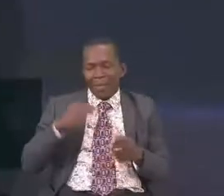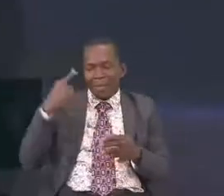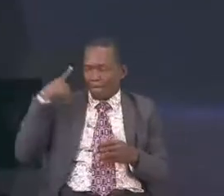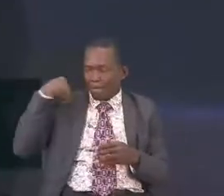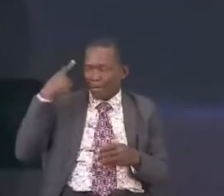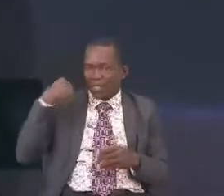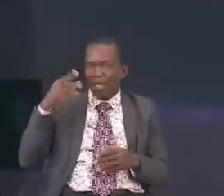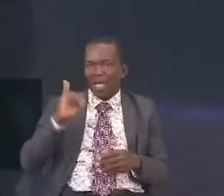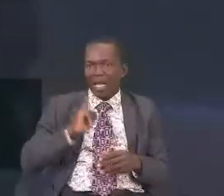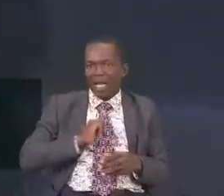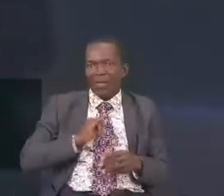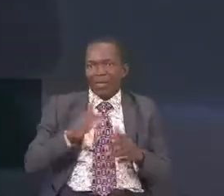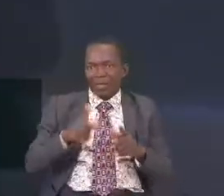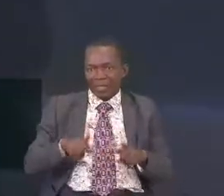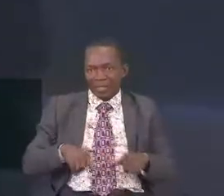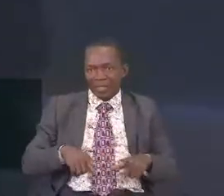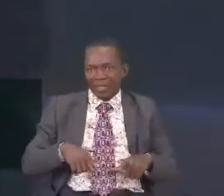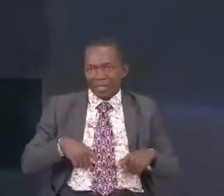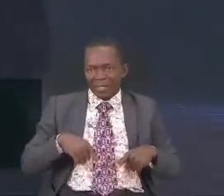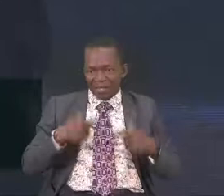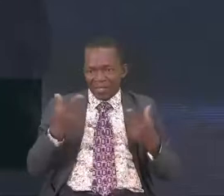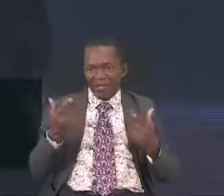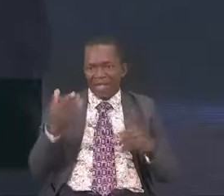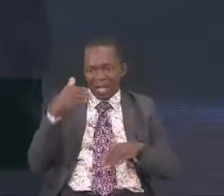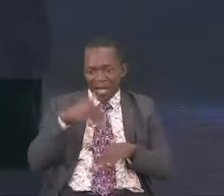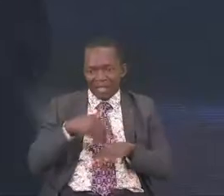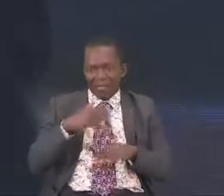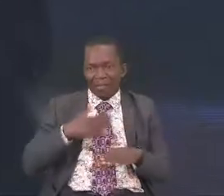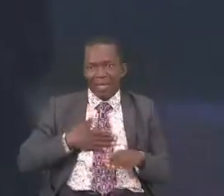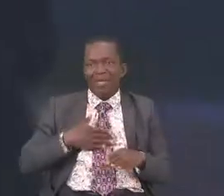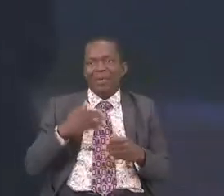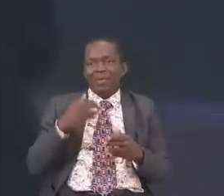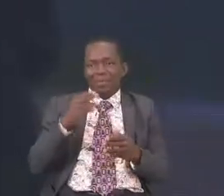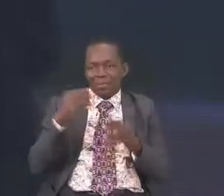je vivrai à mon poste. Vous n'avez pas dit amen à cela.